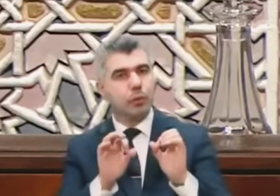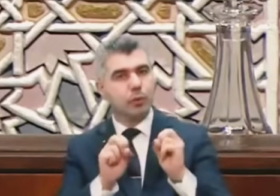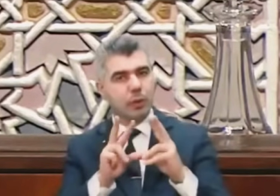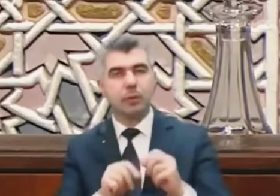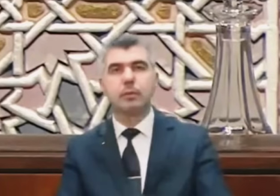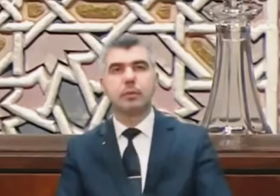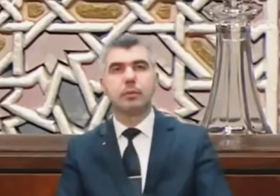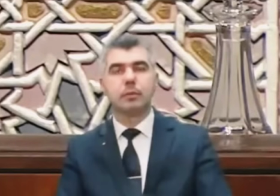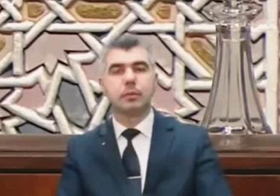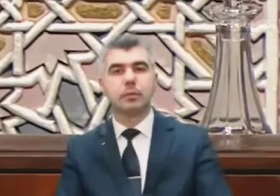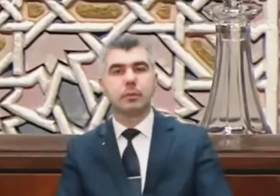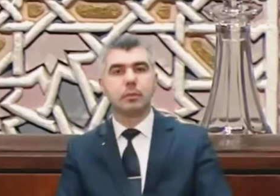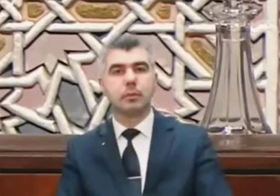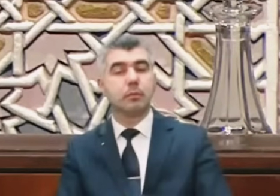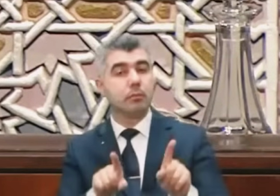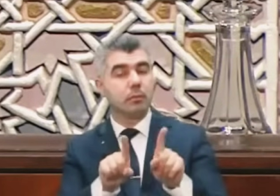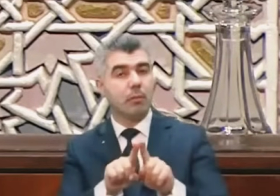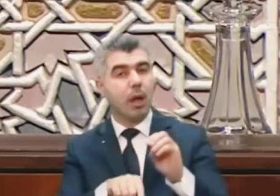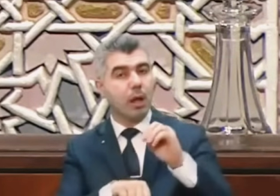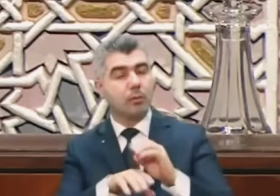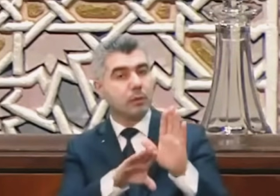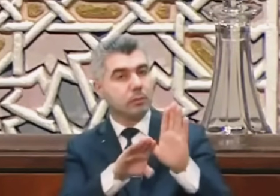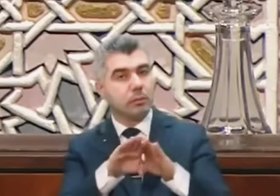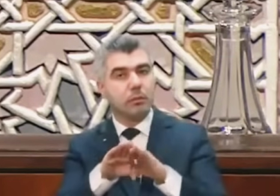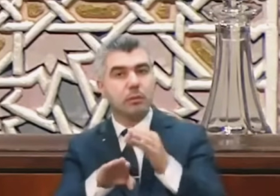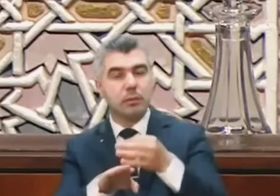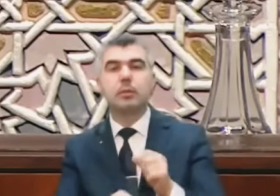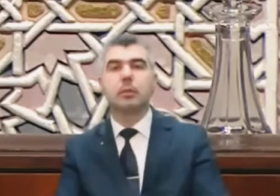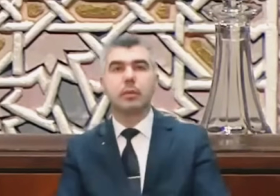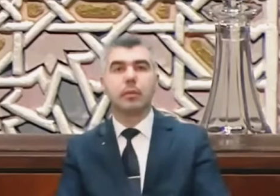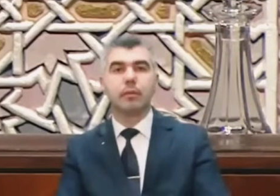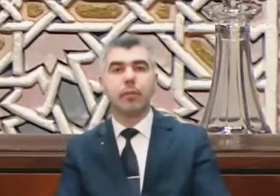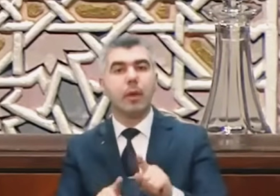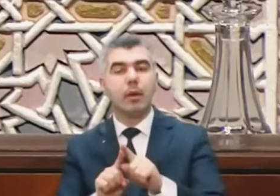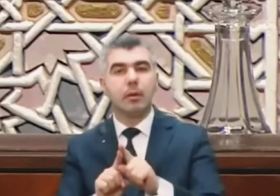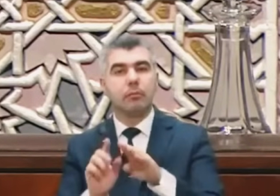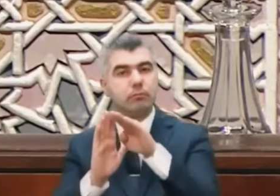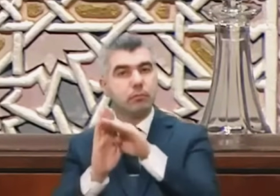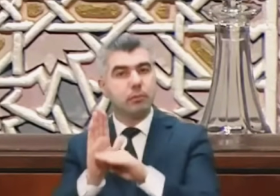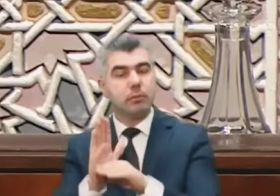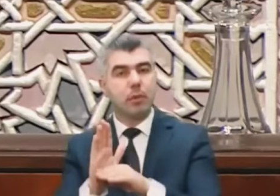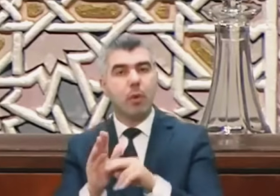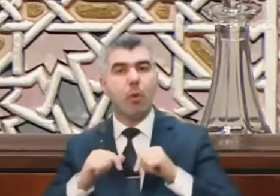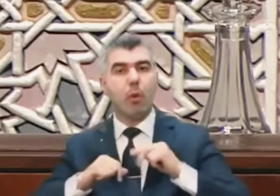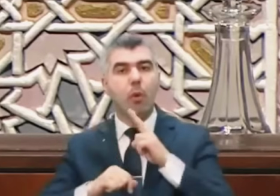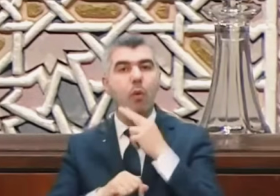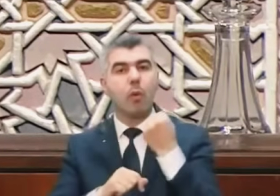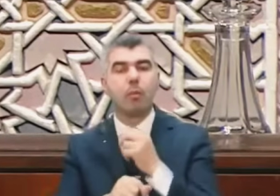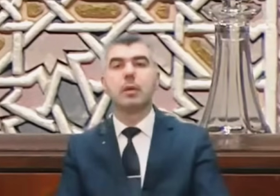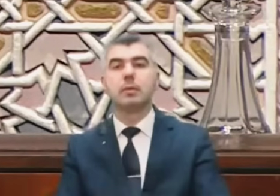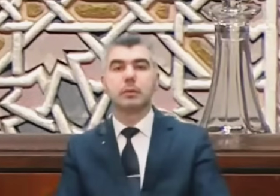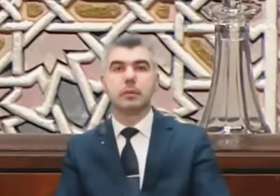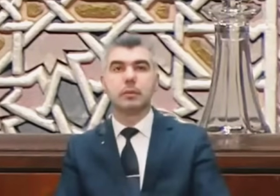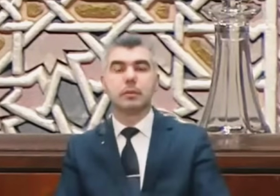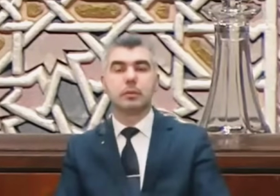لكن ادعو بعض الساده اعضاء الحكومه الموقره